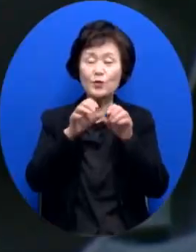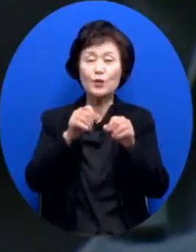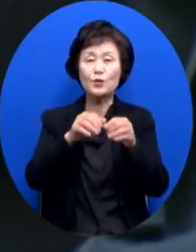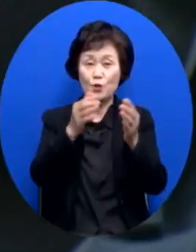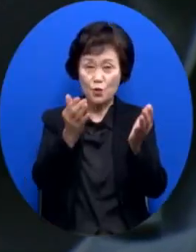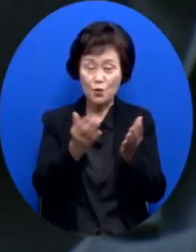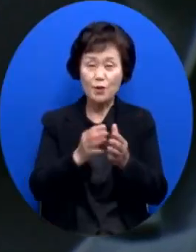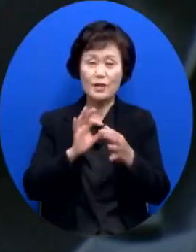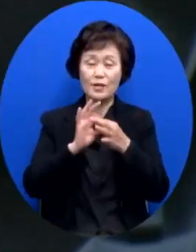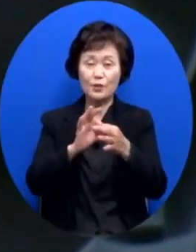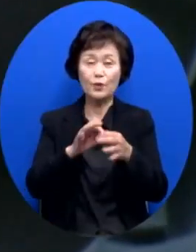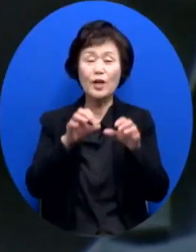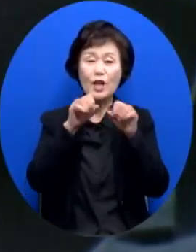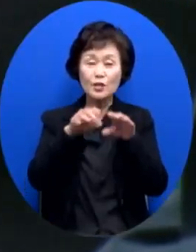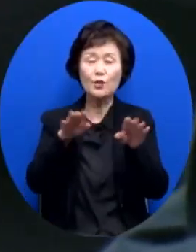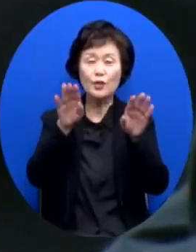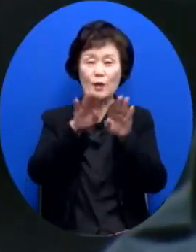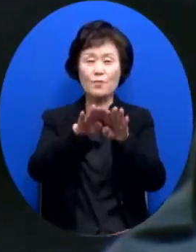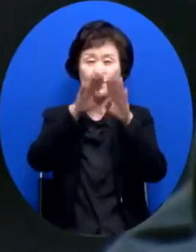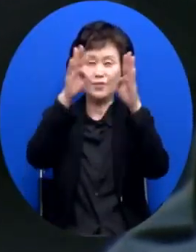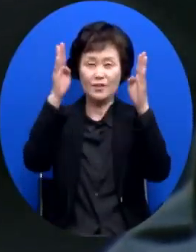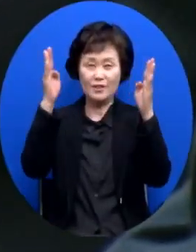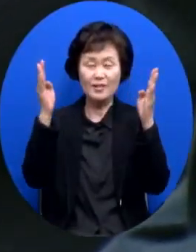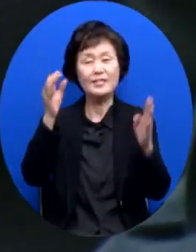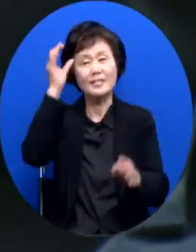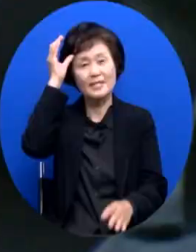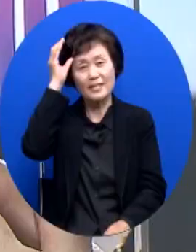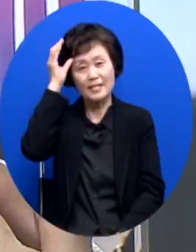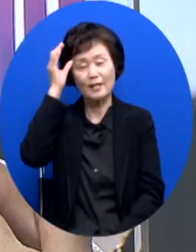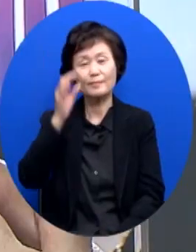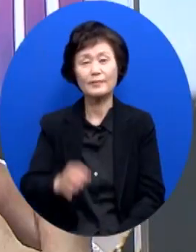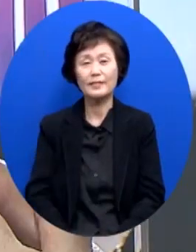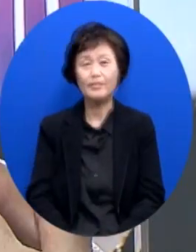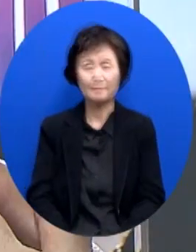확장하길 기대합니다. CTS 뉴스 배진우입니다.